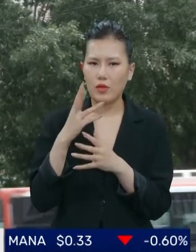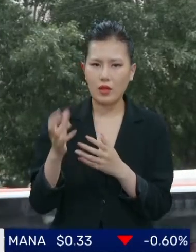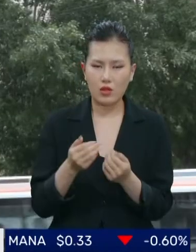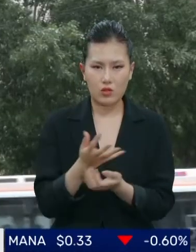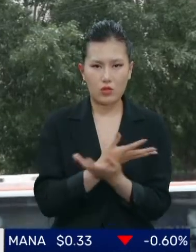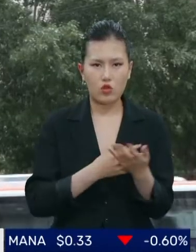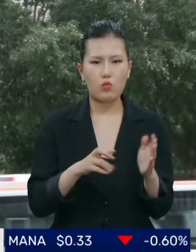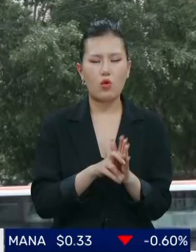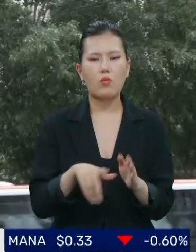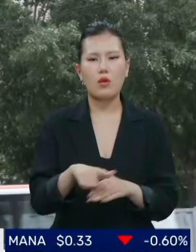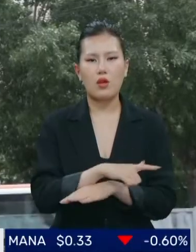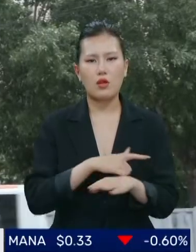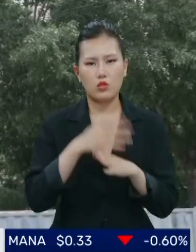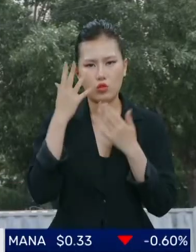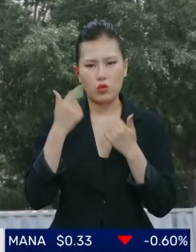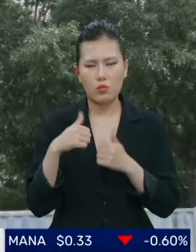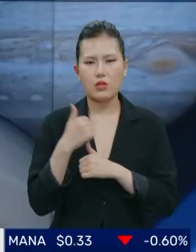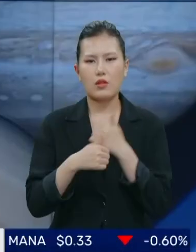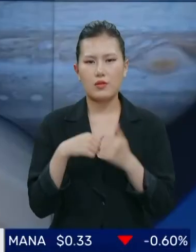зохион байгуулагчдын зүгээс онцолж байлаа.